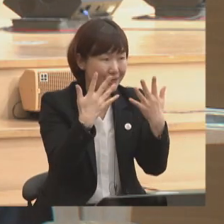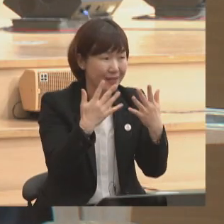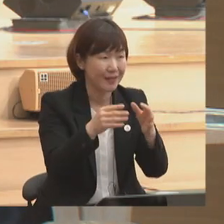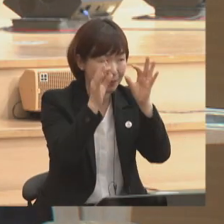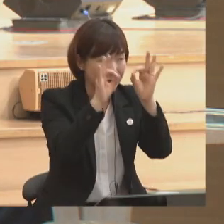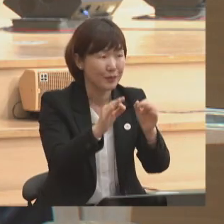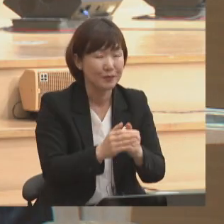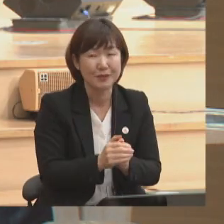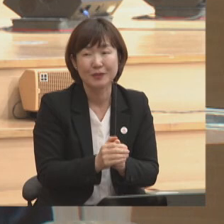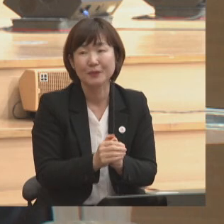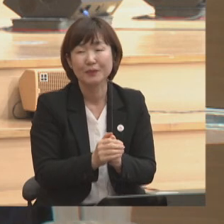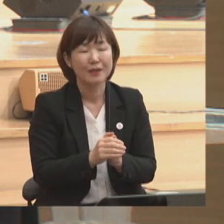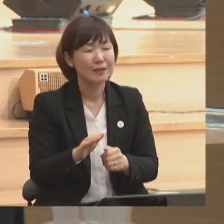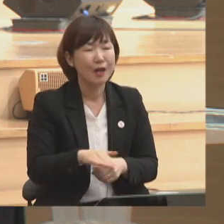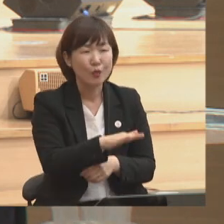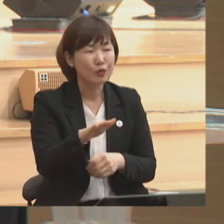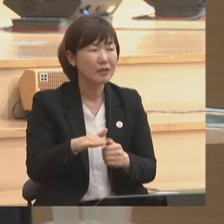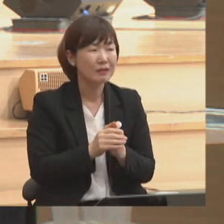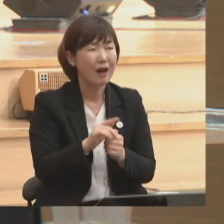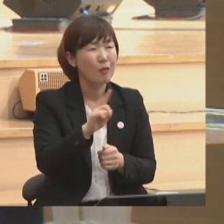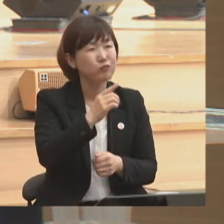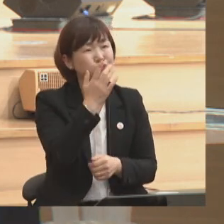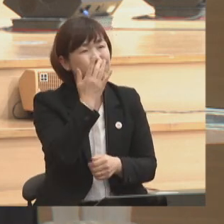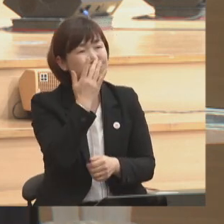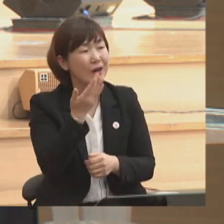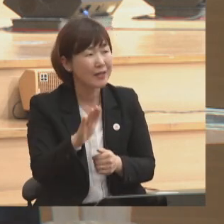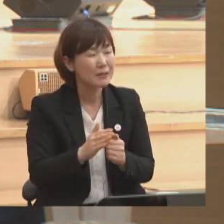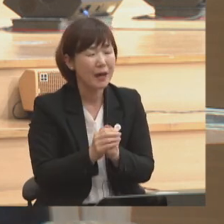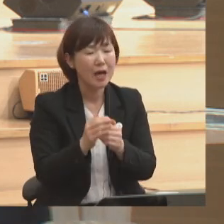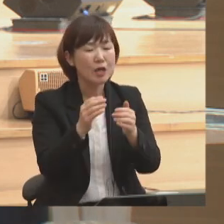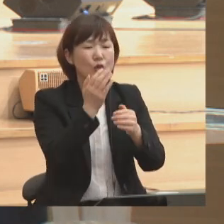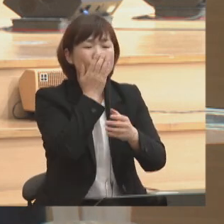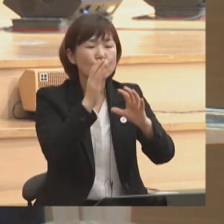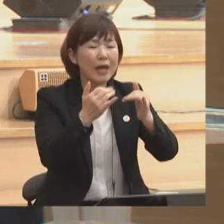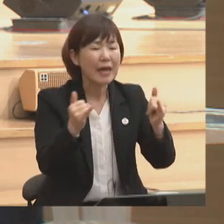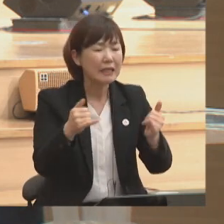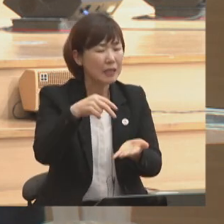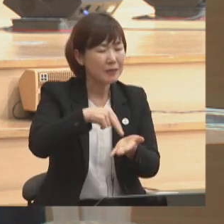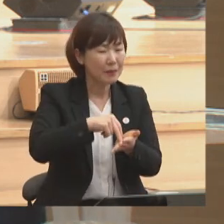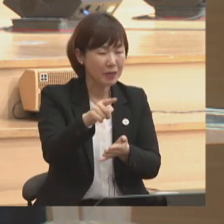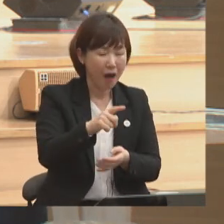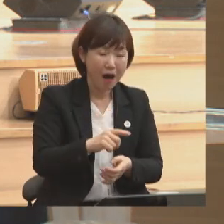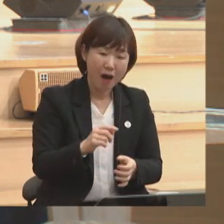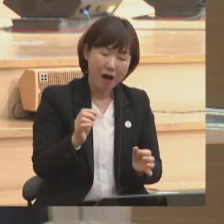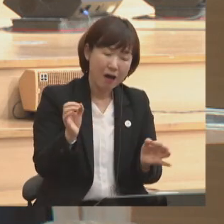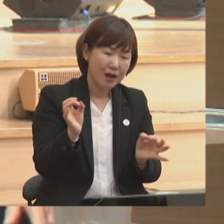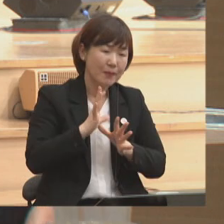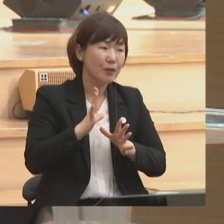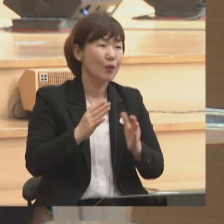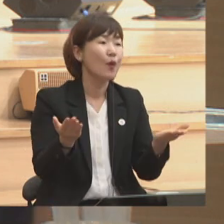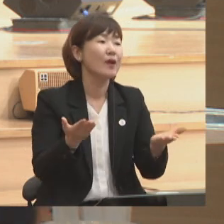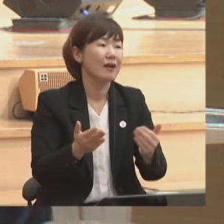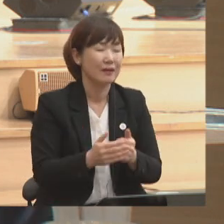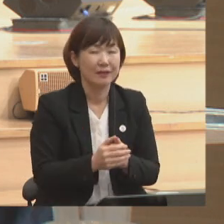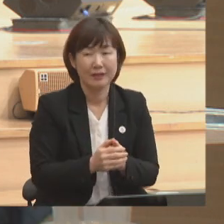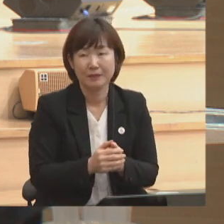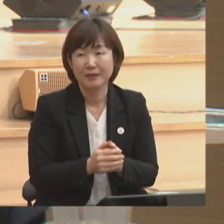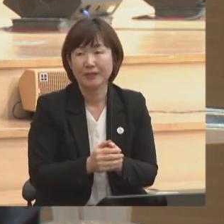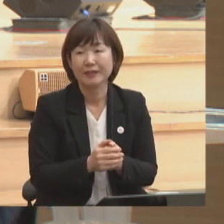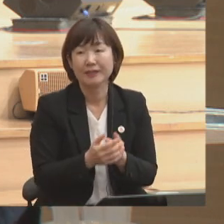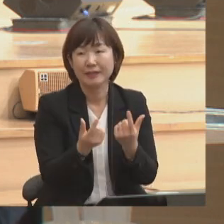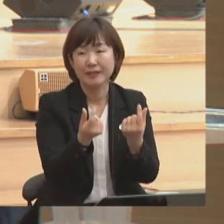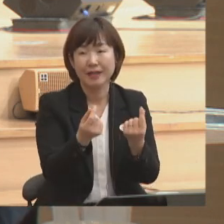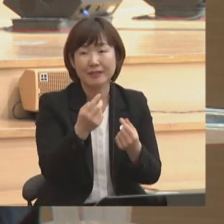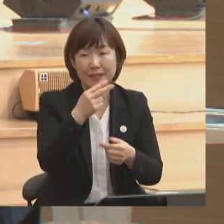뭐 진짜 우리는 아무 느낌이 없지만 유대인이라면 놀래 자빠질 일이에요. 한번 읽어볼까요? 자, 같이